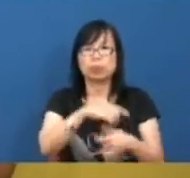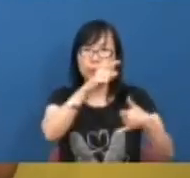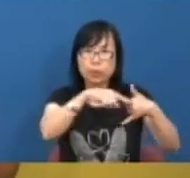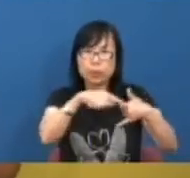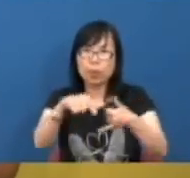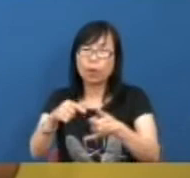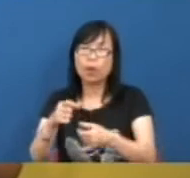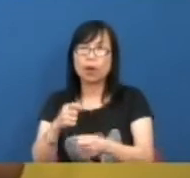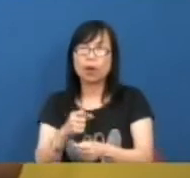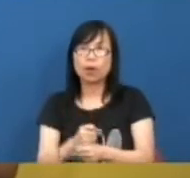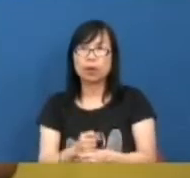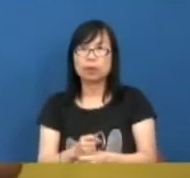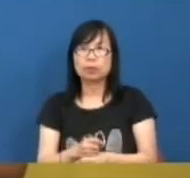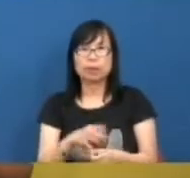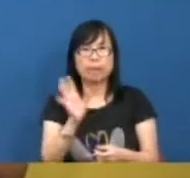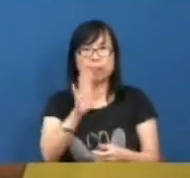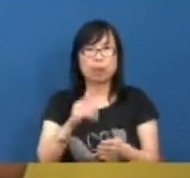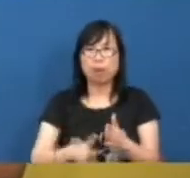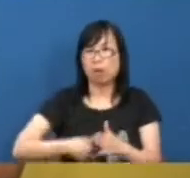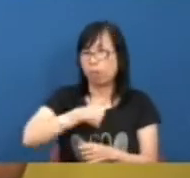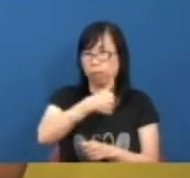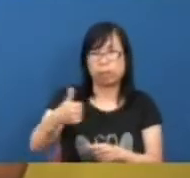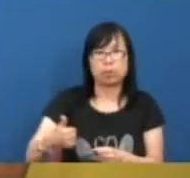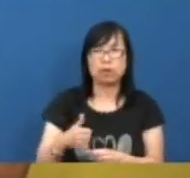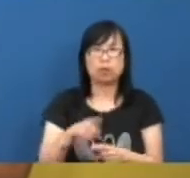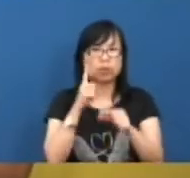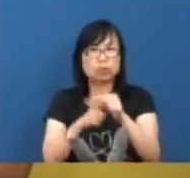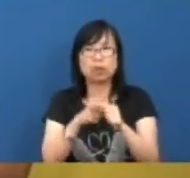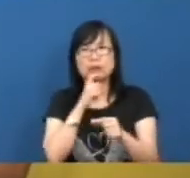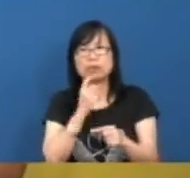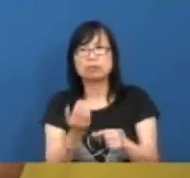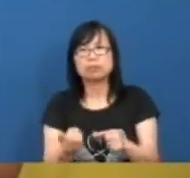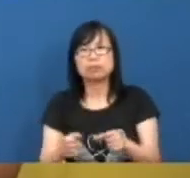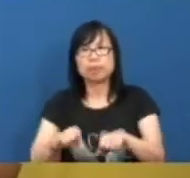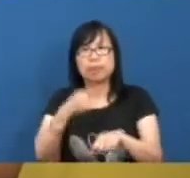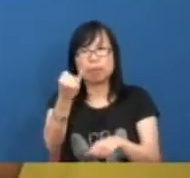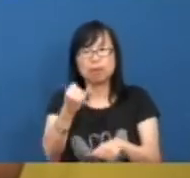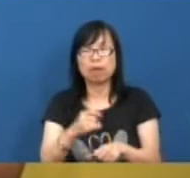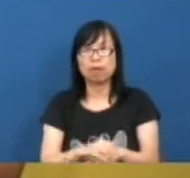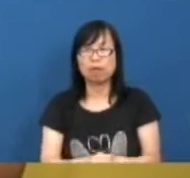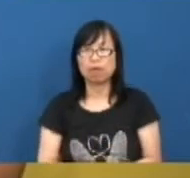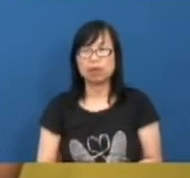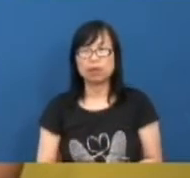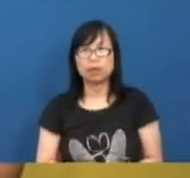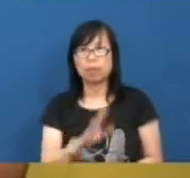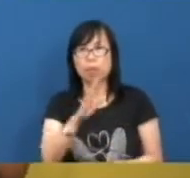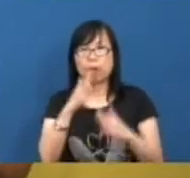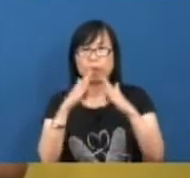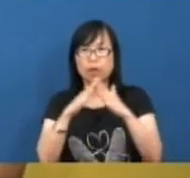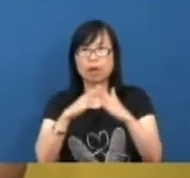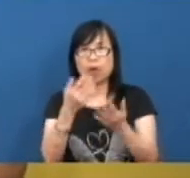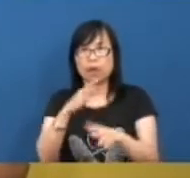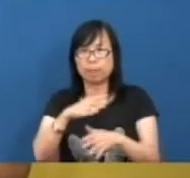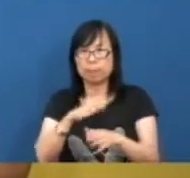你都唔係一定一帆風順啦。你中間有啲波折嘅時候，你唔好話住屋啦，普通生活